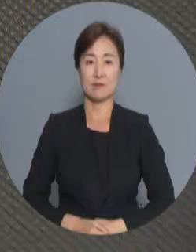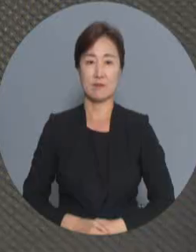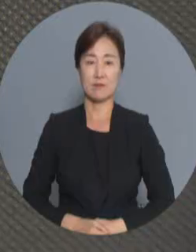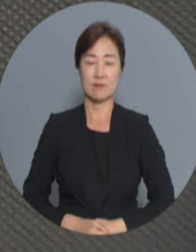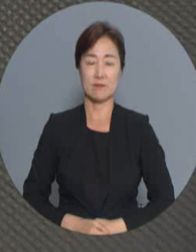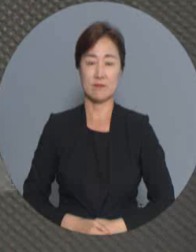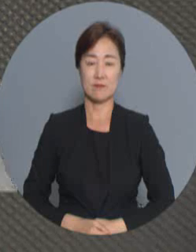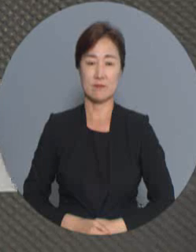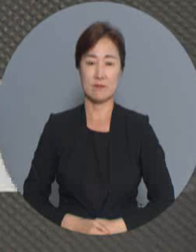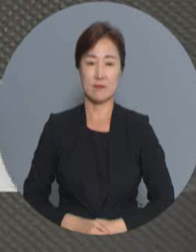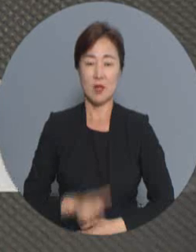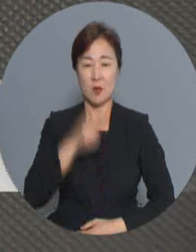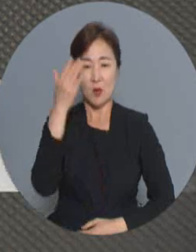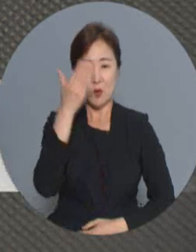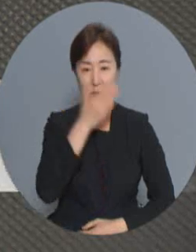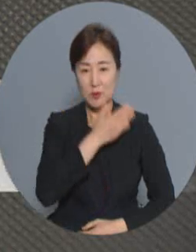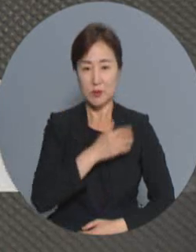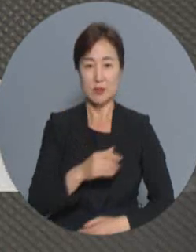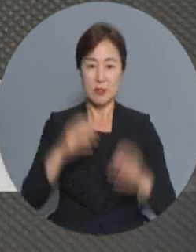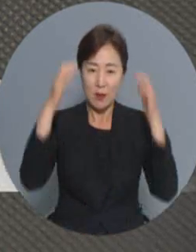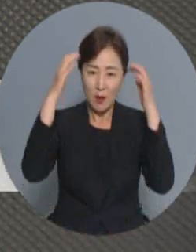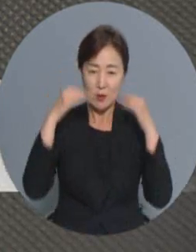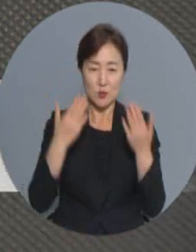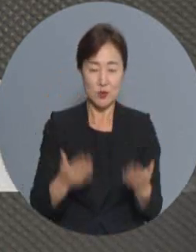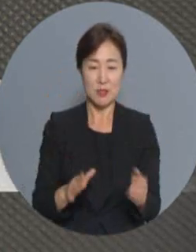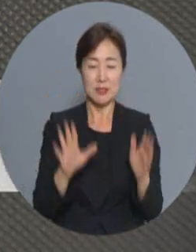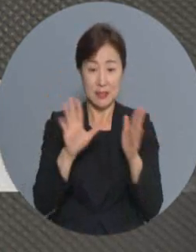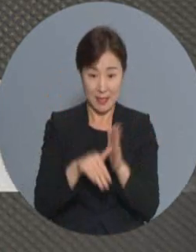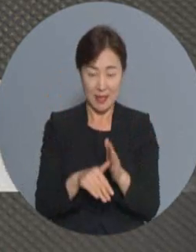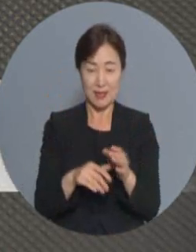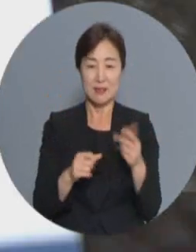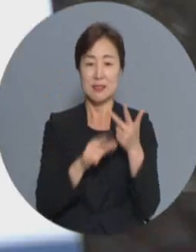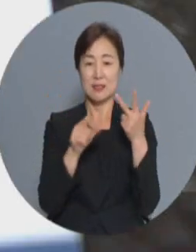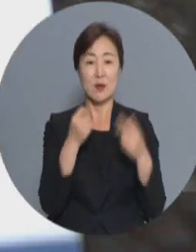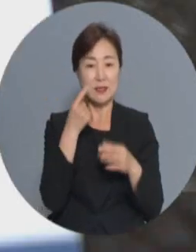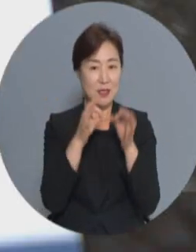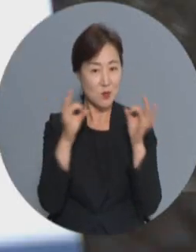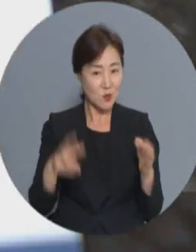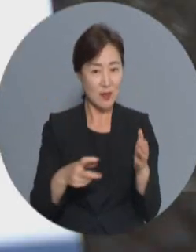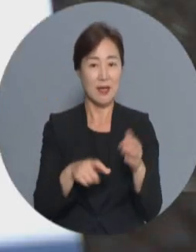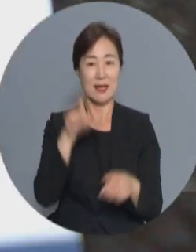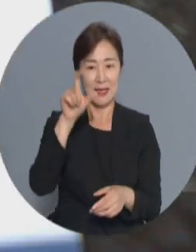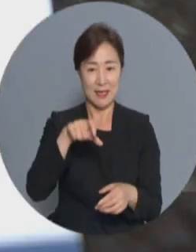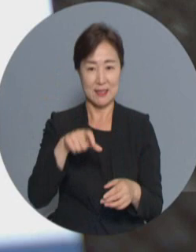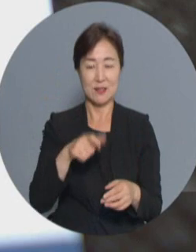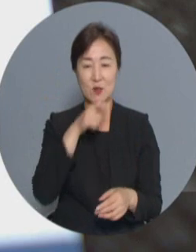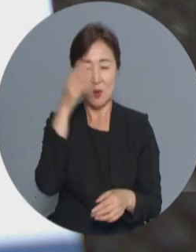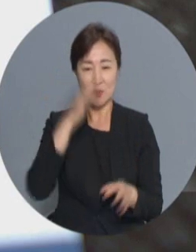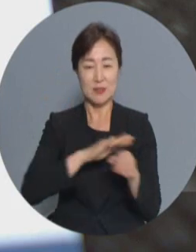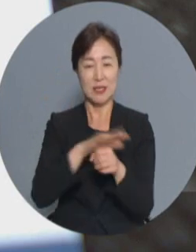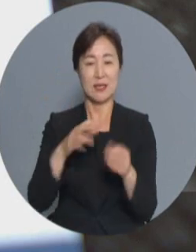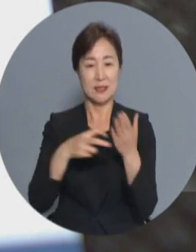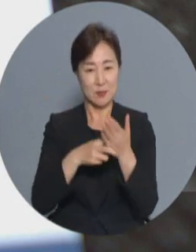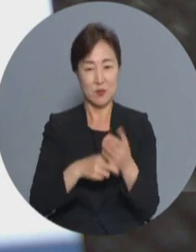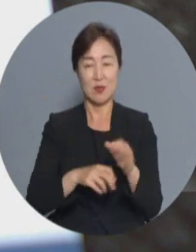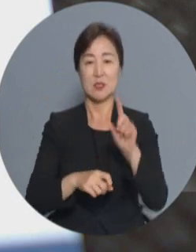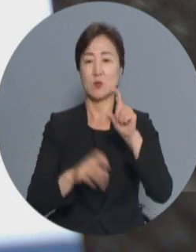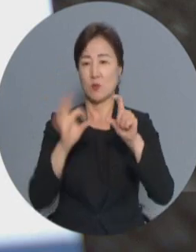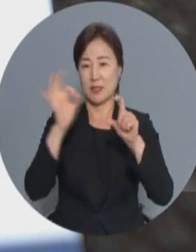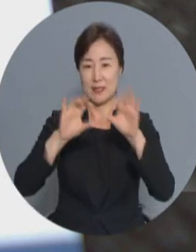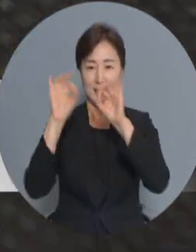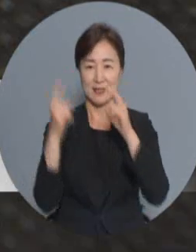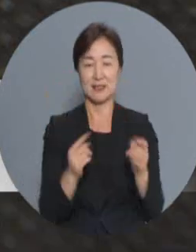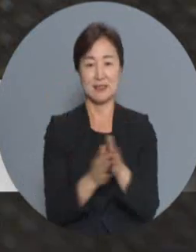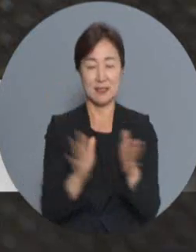입 여수시가 여름 휴가철을 맞아 7월 한 달만 카드형 여수 사랑 상품권 15% 할인을 진행합니다